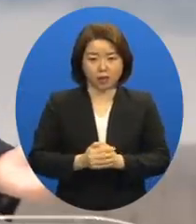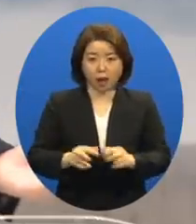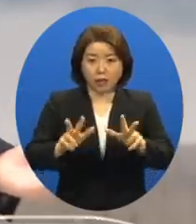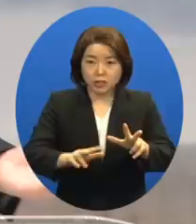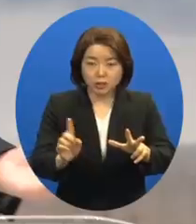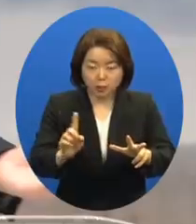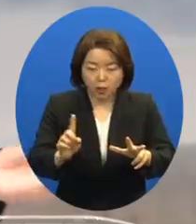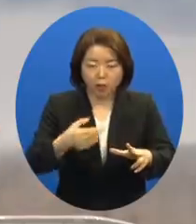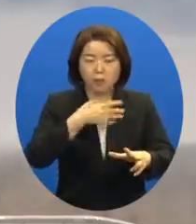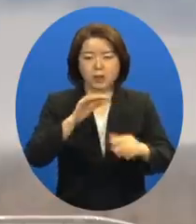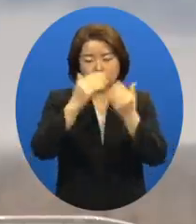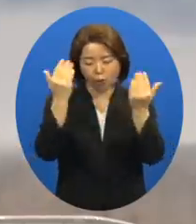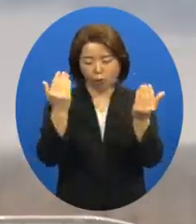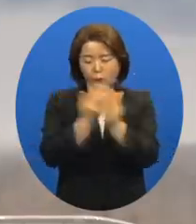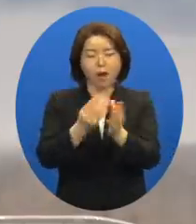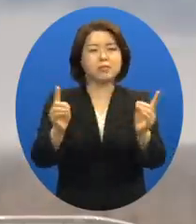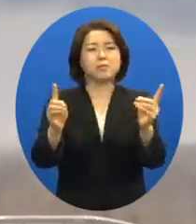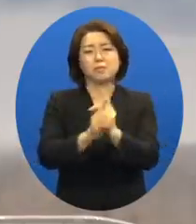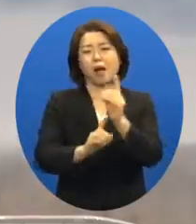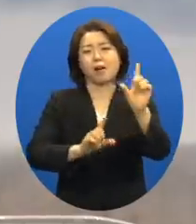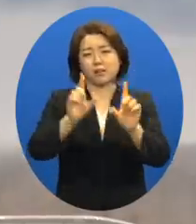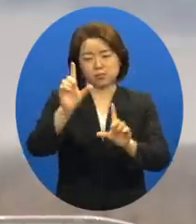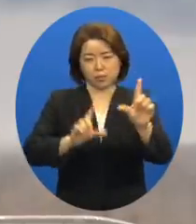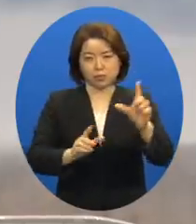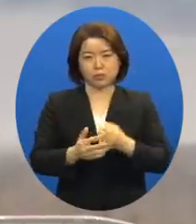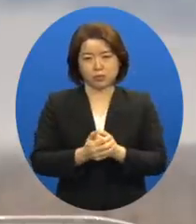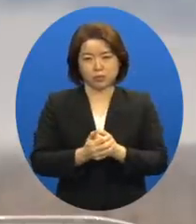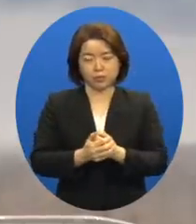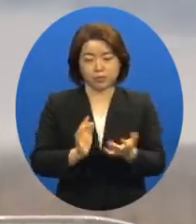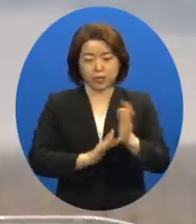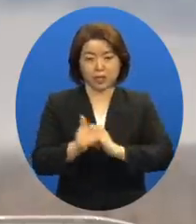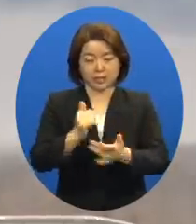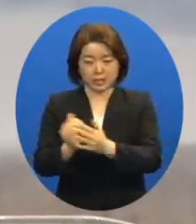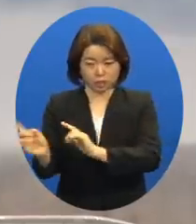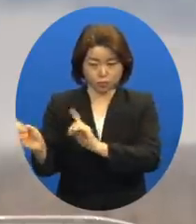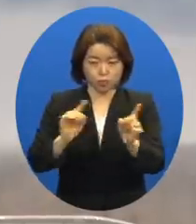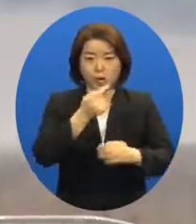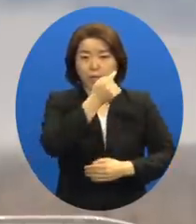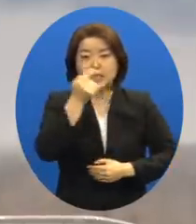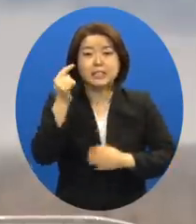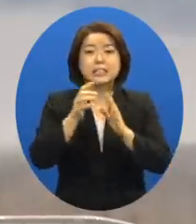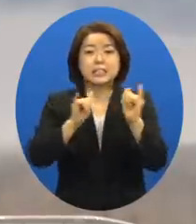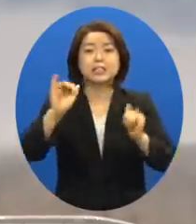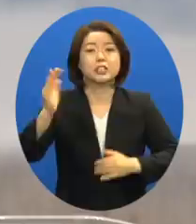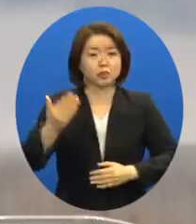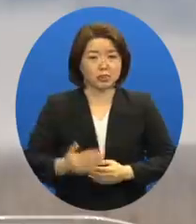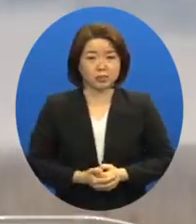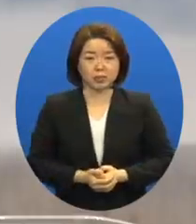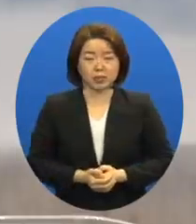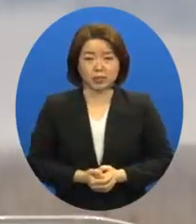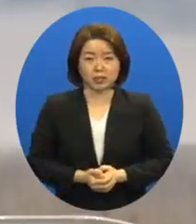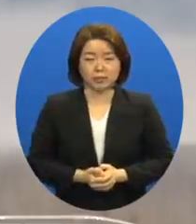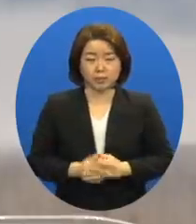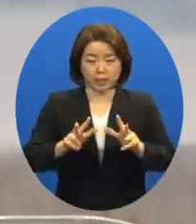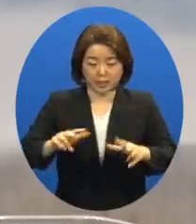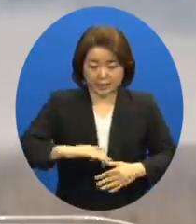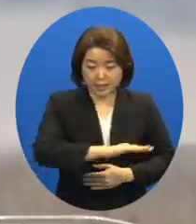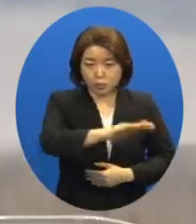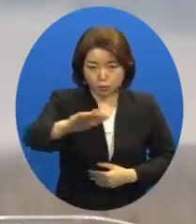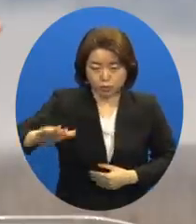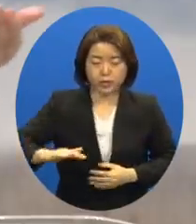달라졌습니다. 예수님의 부활의 증인이 된 거죠. 지금 우리들은 예수님이